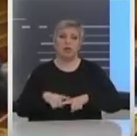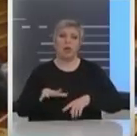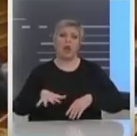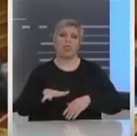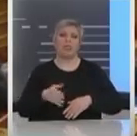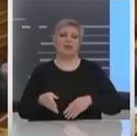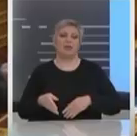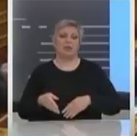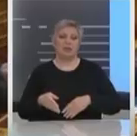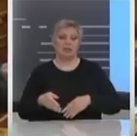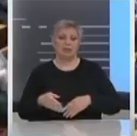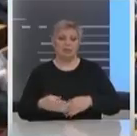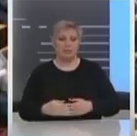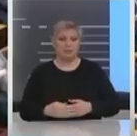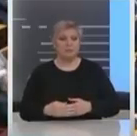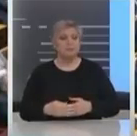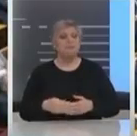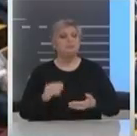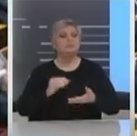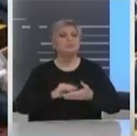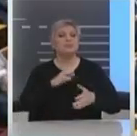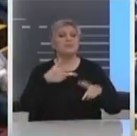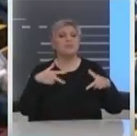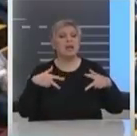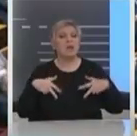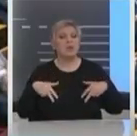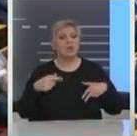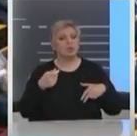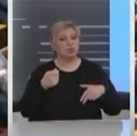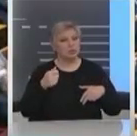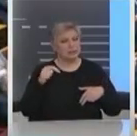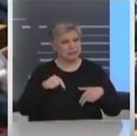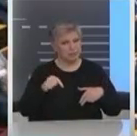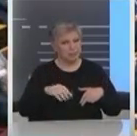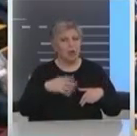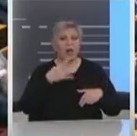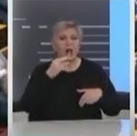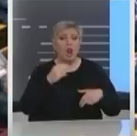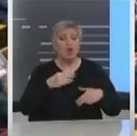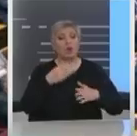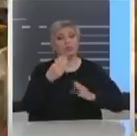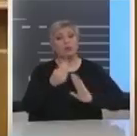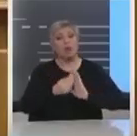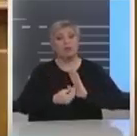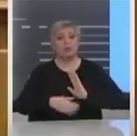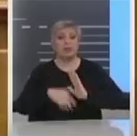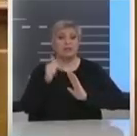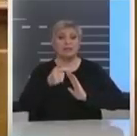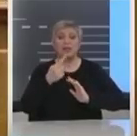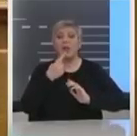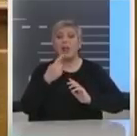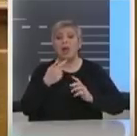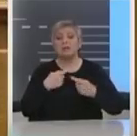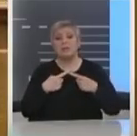Ξέρετε, κύριε Τσακαλώτη, επειδή σας αρέσουν και τα ρητά και είστε αγγλομαθής και